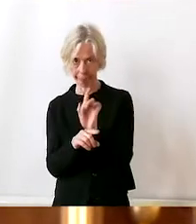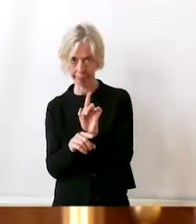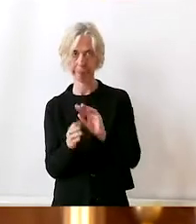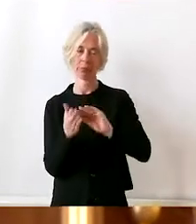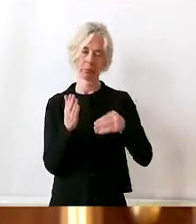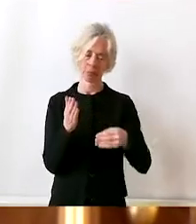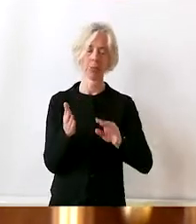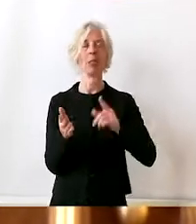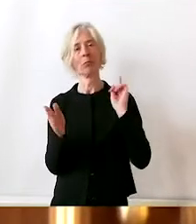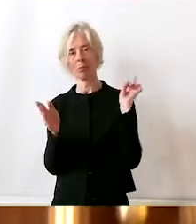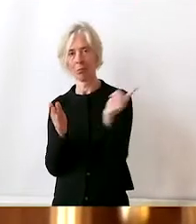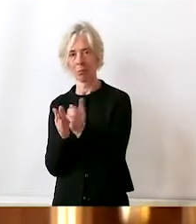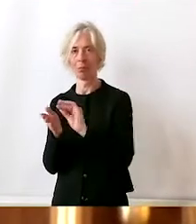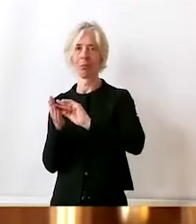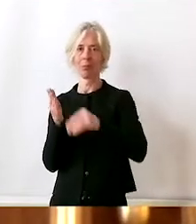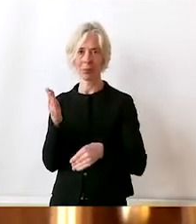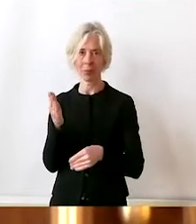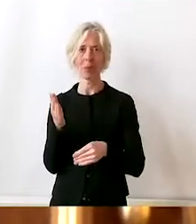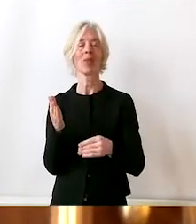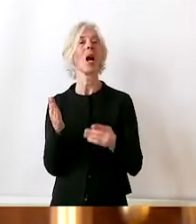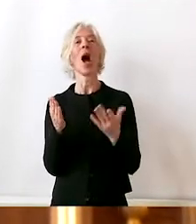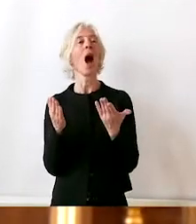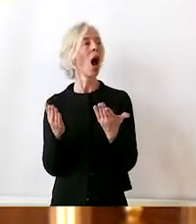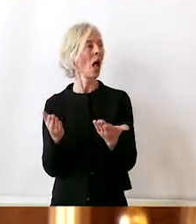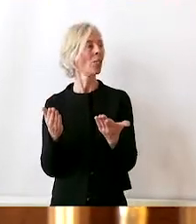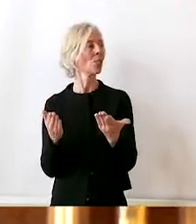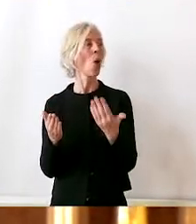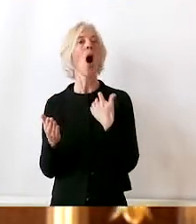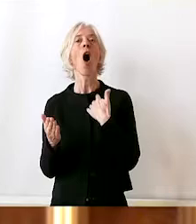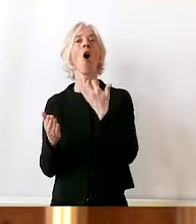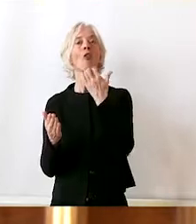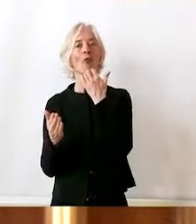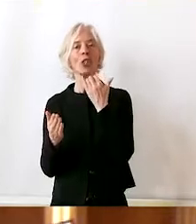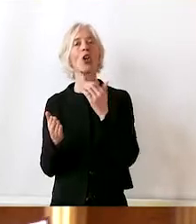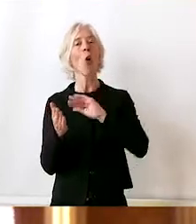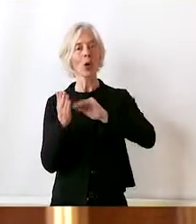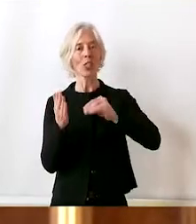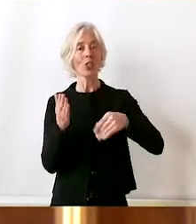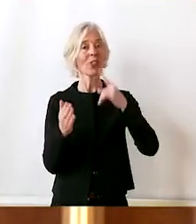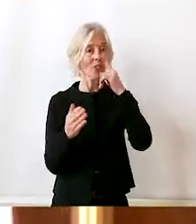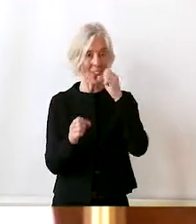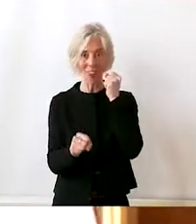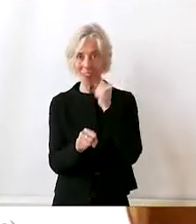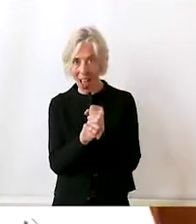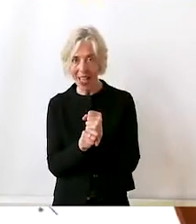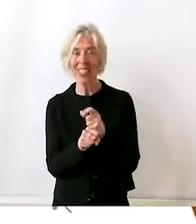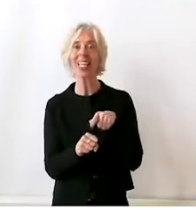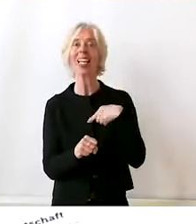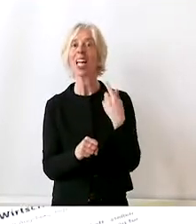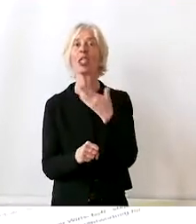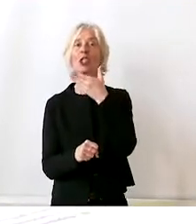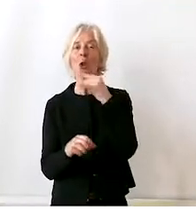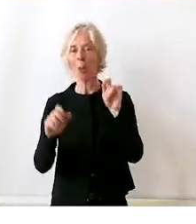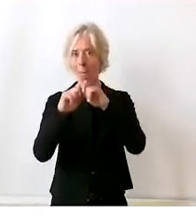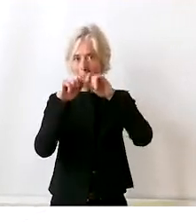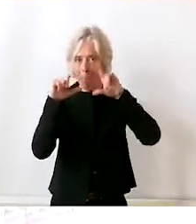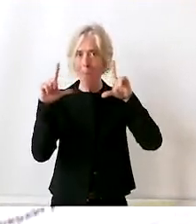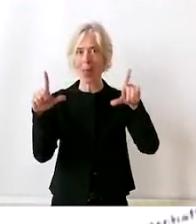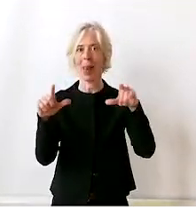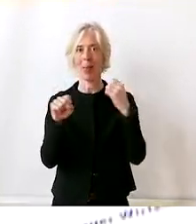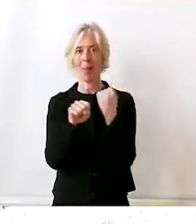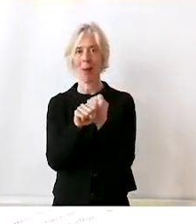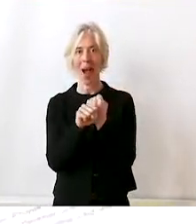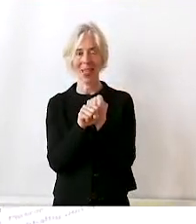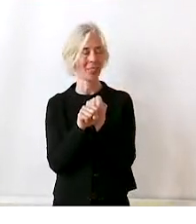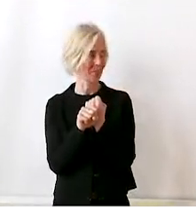angesagt, weil wir wollen natürlich noch ein entsprechend schönes Bild mit allen gemeinsam machen, nachdem die Unterschriften getätigt wurden. Schön ist